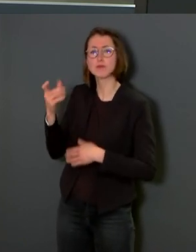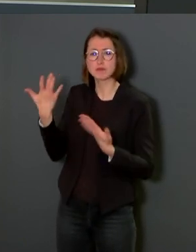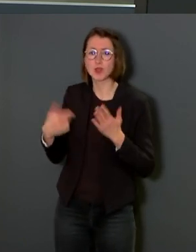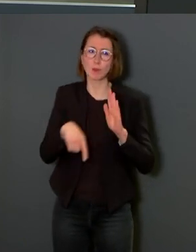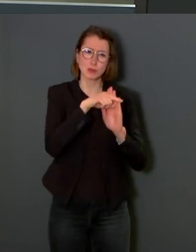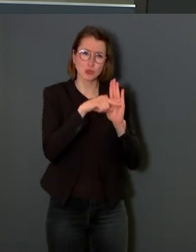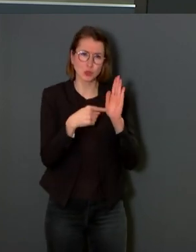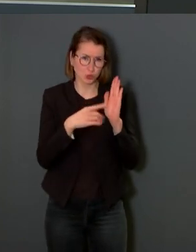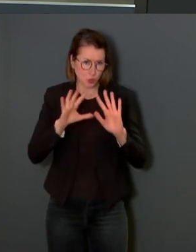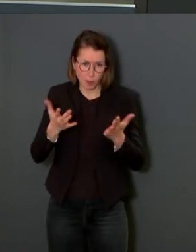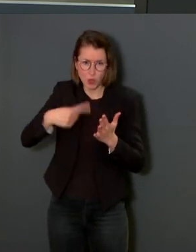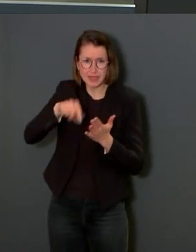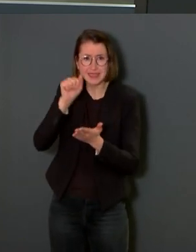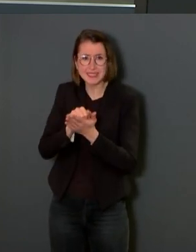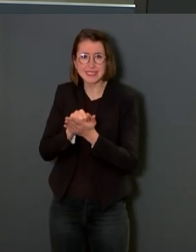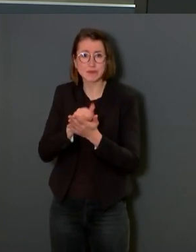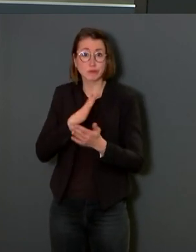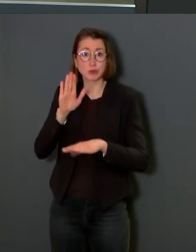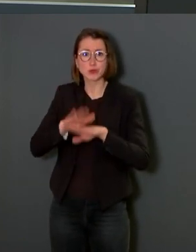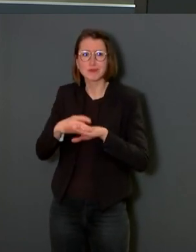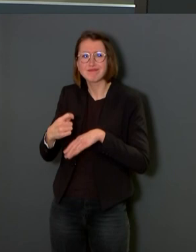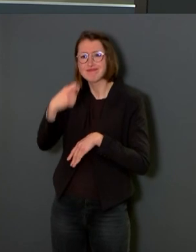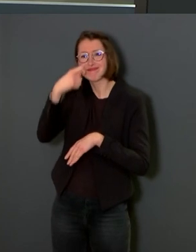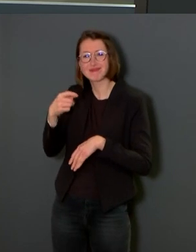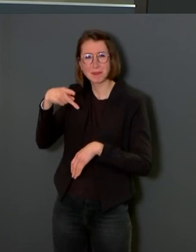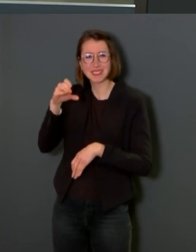Lathem a dit que le cycle d'amplification était beaucoup trop haut. Il